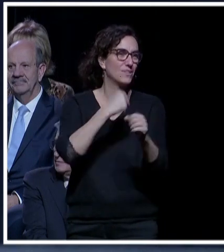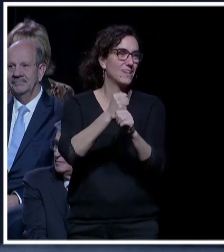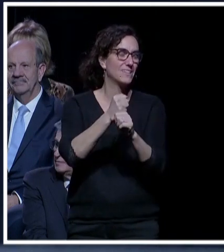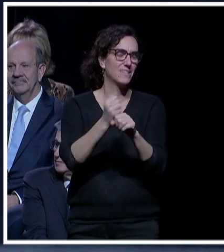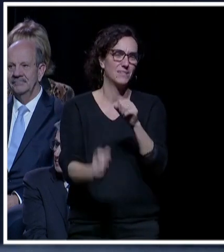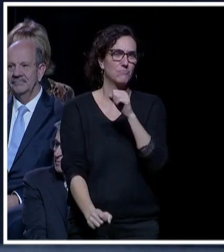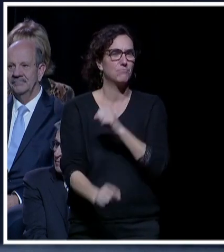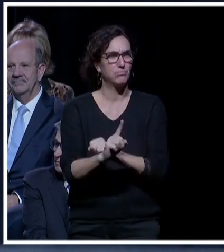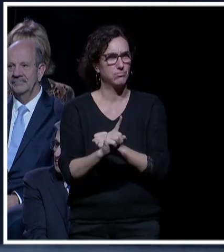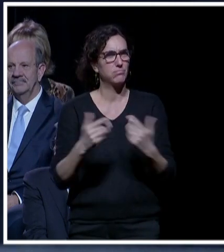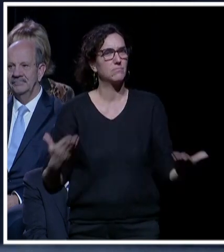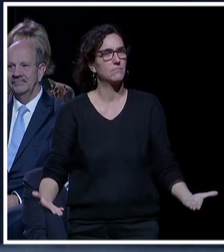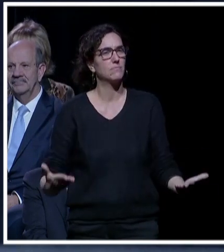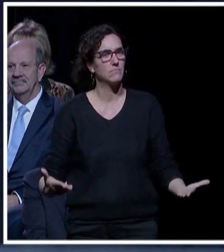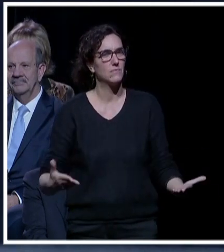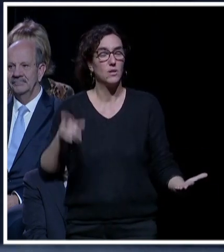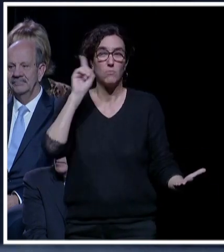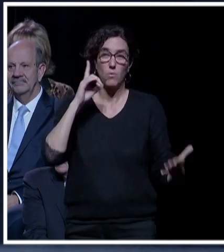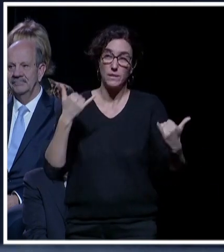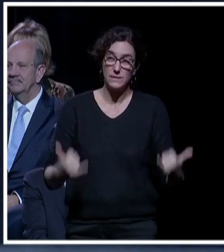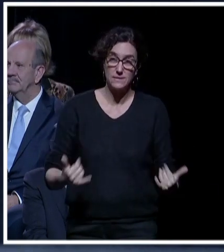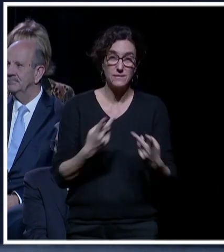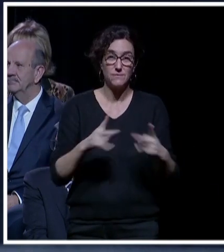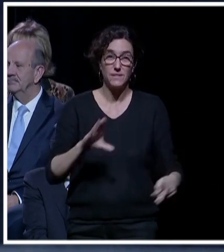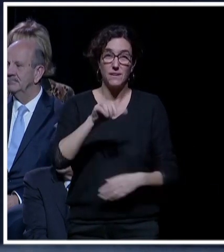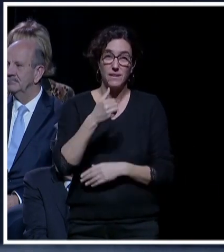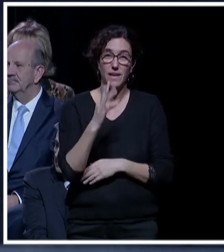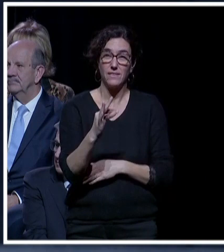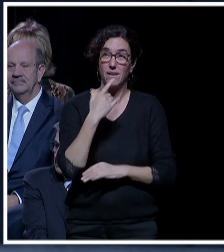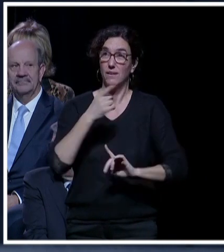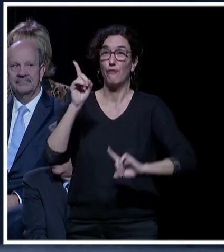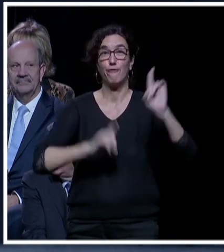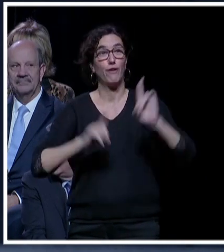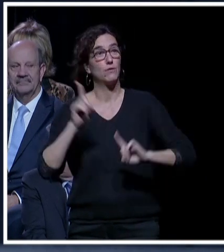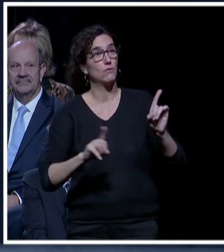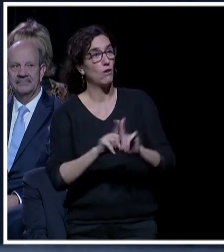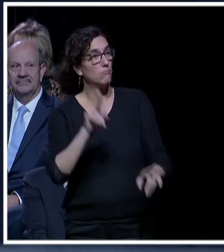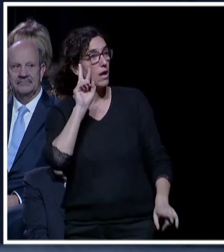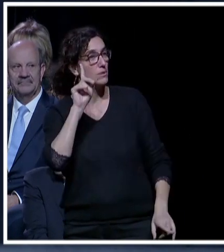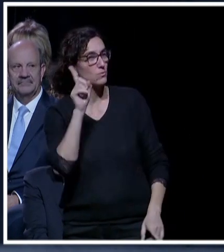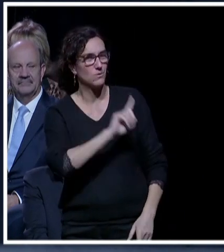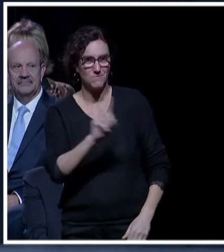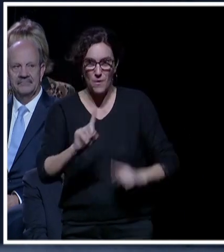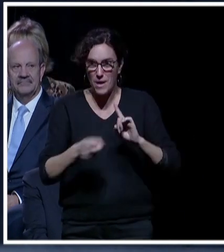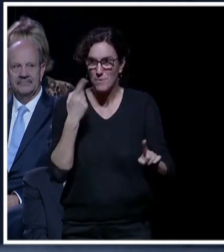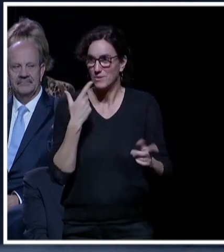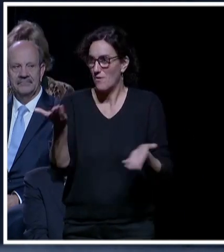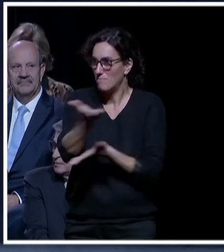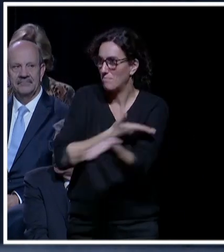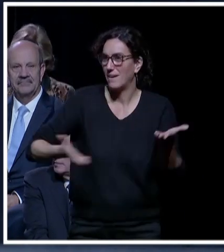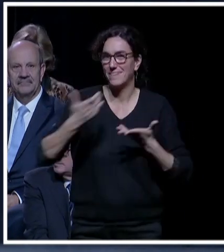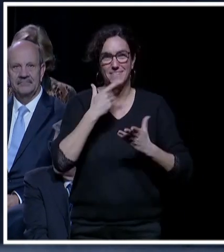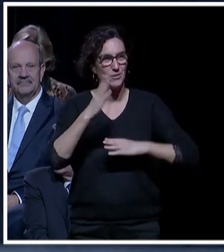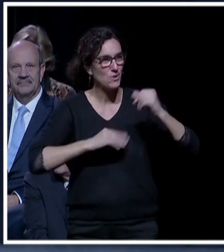de cet événement un moment de rencontre, d'amitié et de partage. C'est un bonheur toujours aussi fort de pouvoir, à l'issue